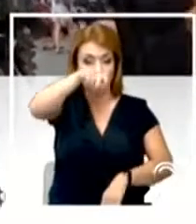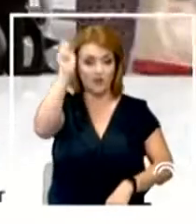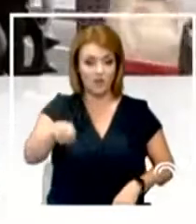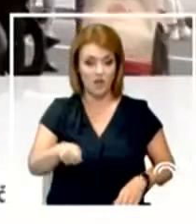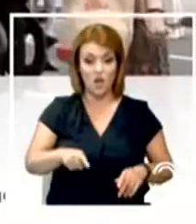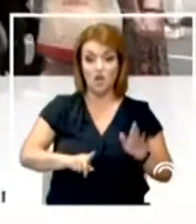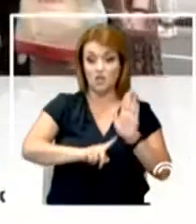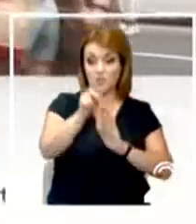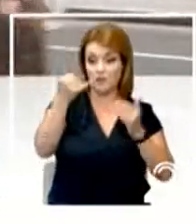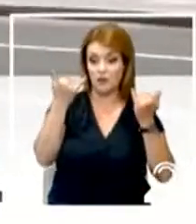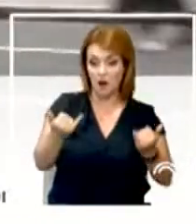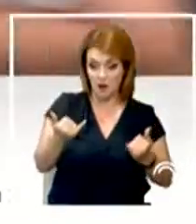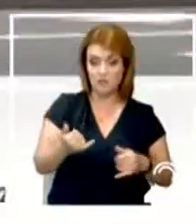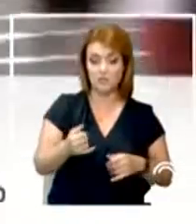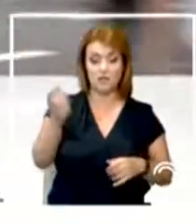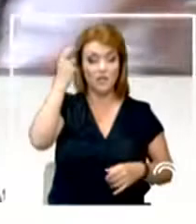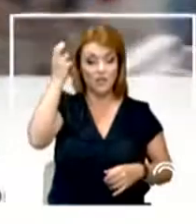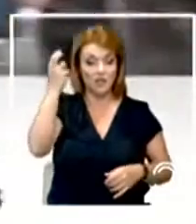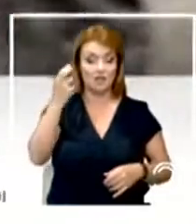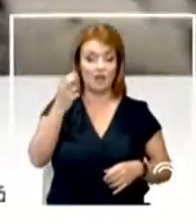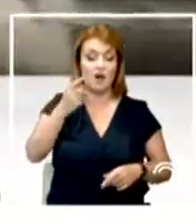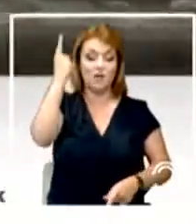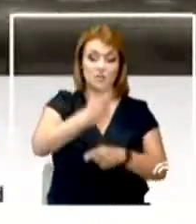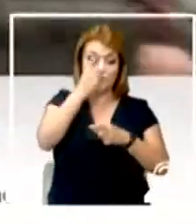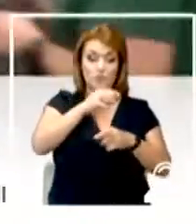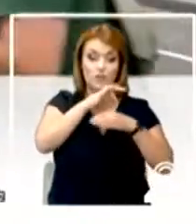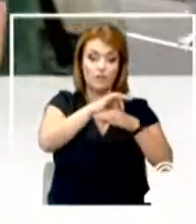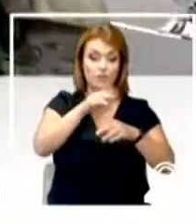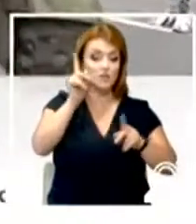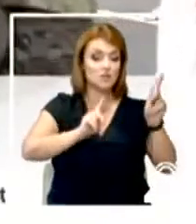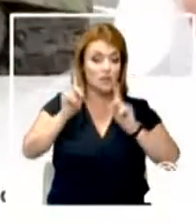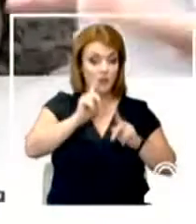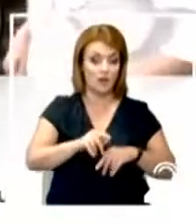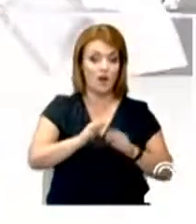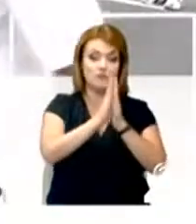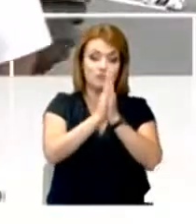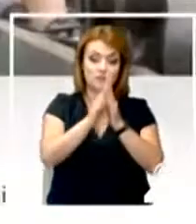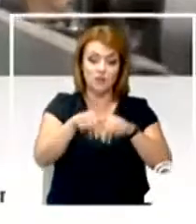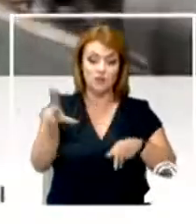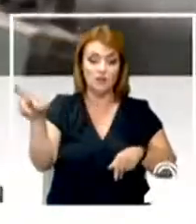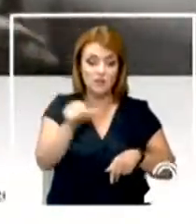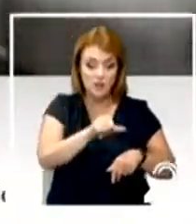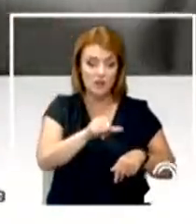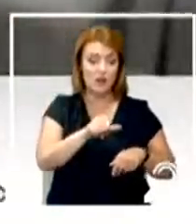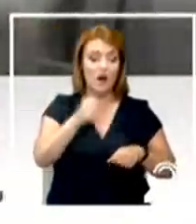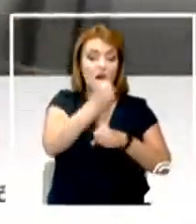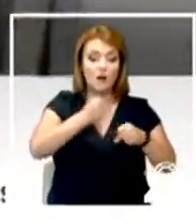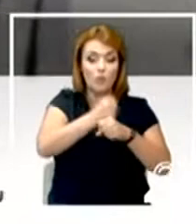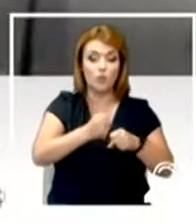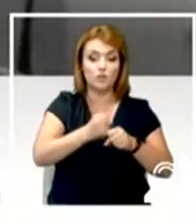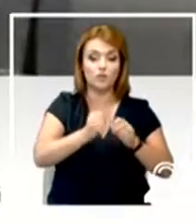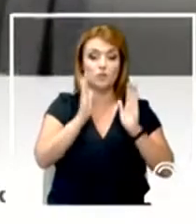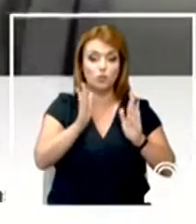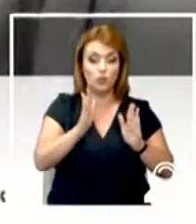sunt interzise adunările de amploare. Angajații guvernamentali sunt îndemnați să lucreze de acasă în această săptămână, în condițiile în care centrul